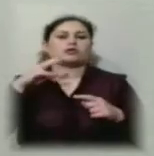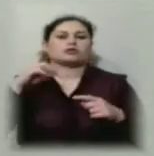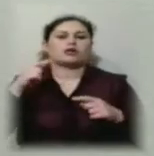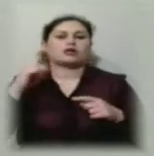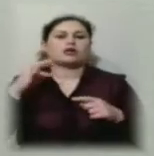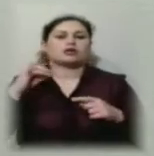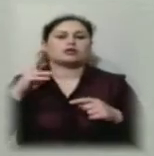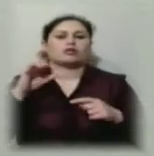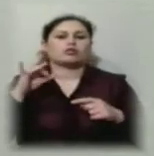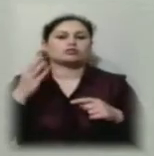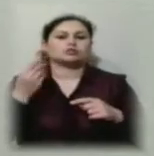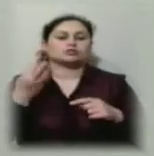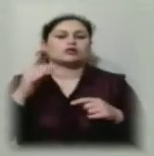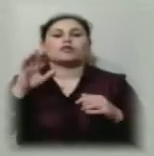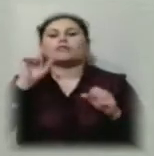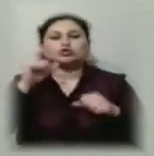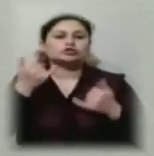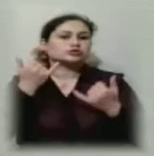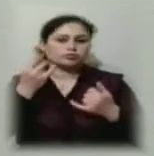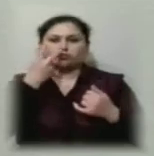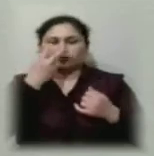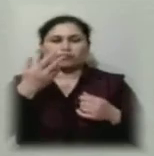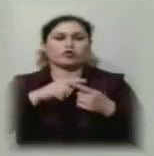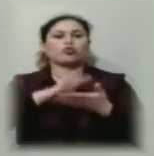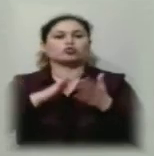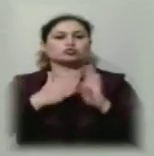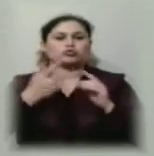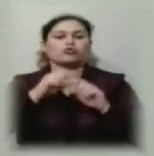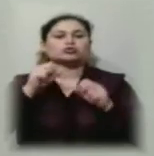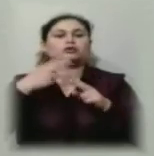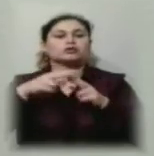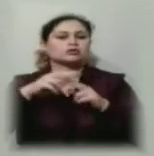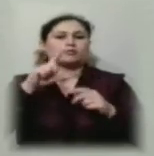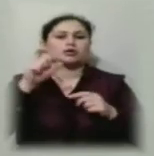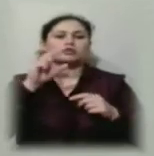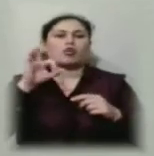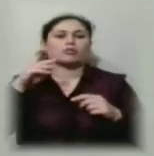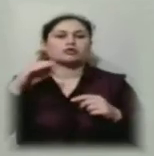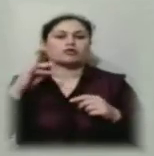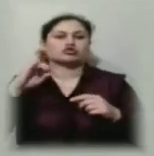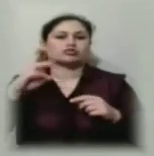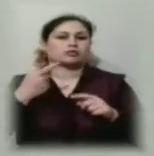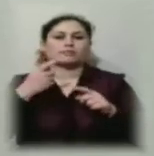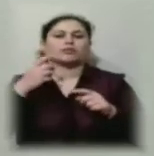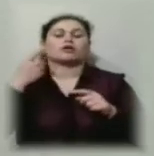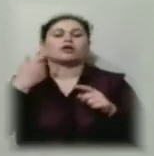можна було вибачити в умовах взяти кредит без обтяжень. В національній валюті можна було